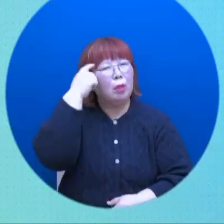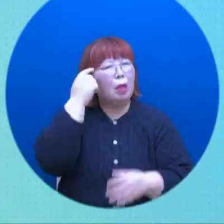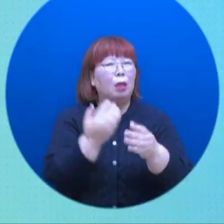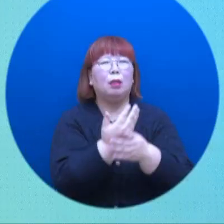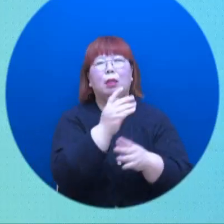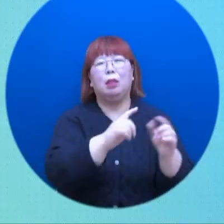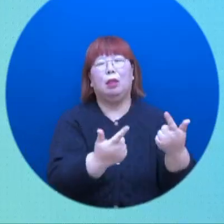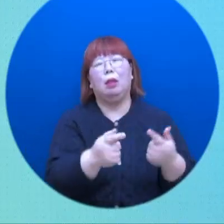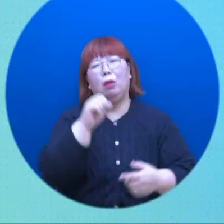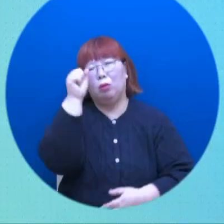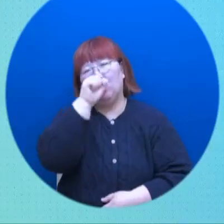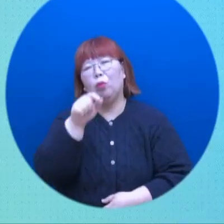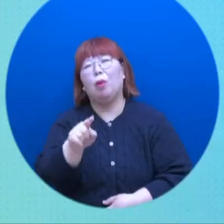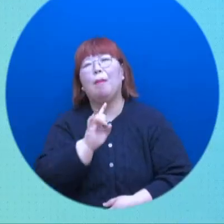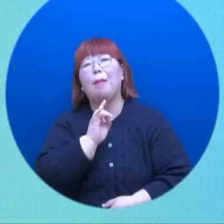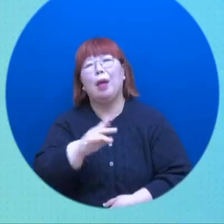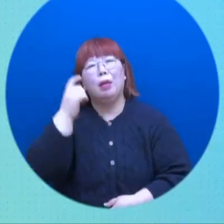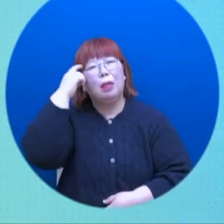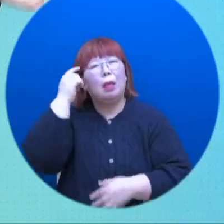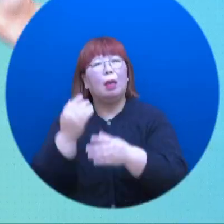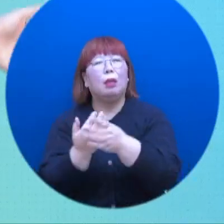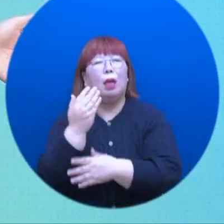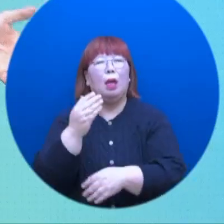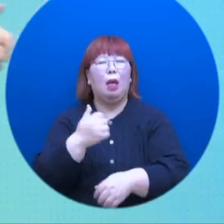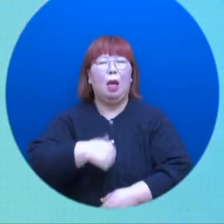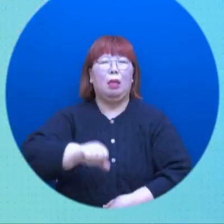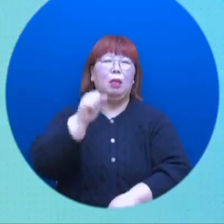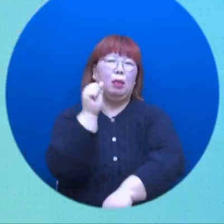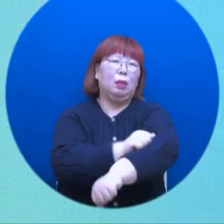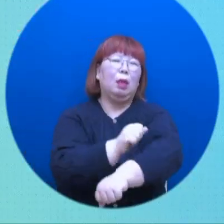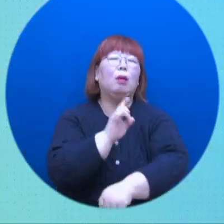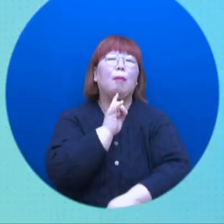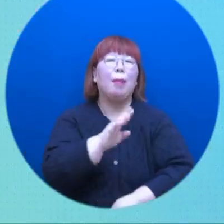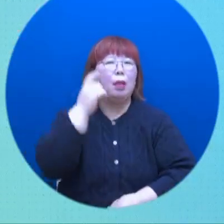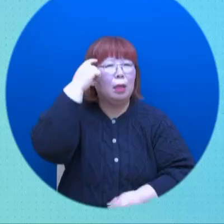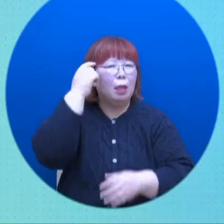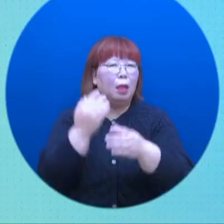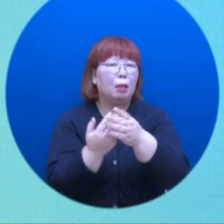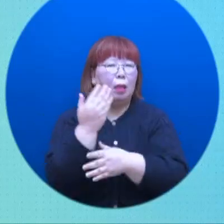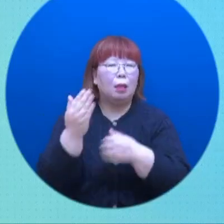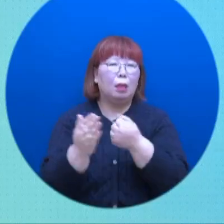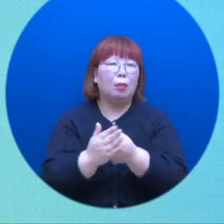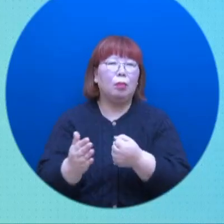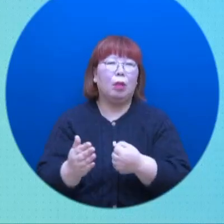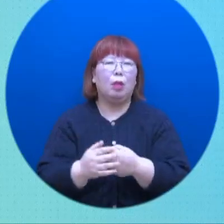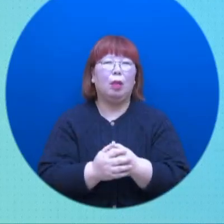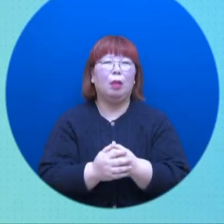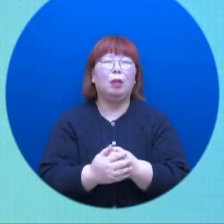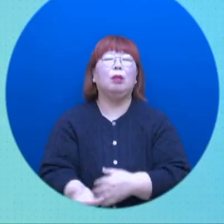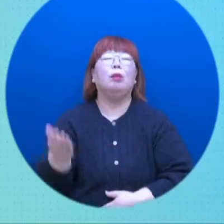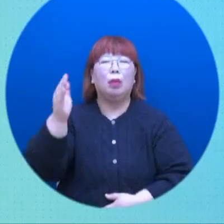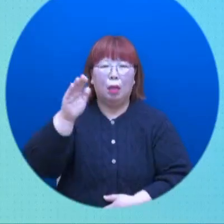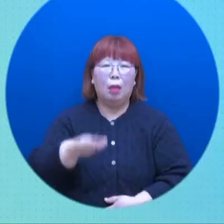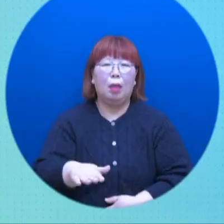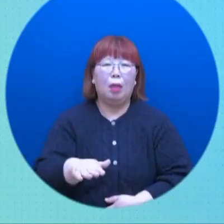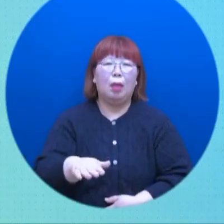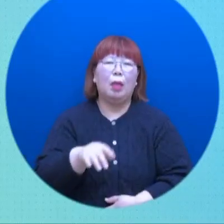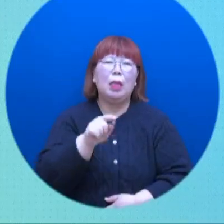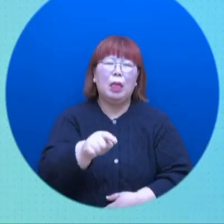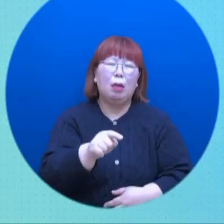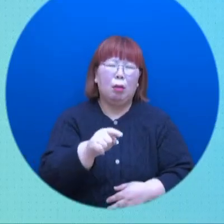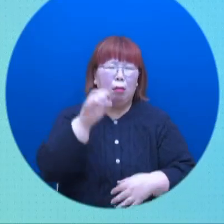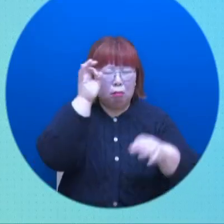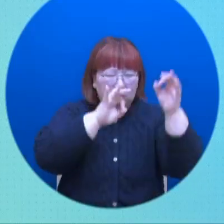생각나요. 아들이 잘했던 것만 생각나요. 그래서 이렇게 말합니다. 그런데 이 비참한